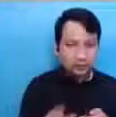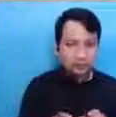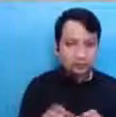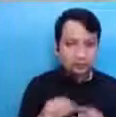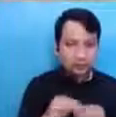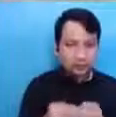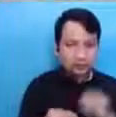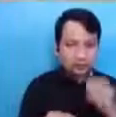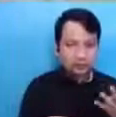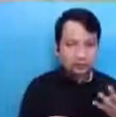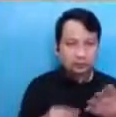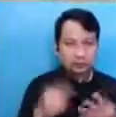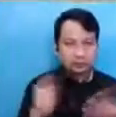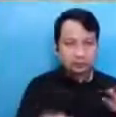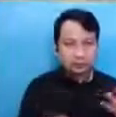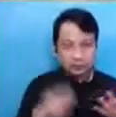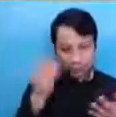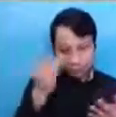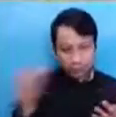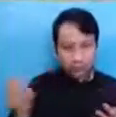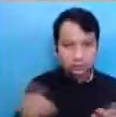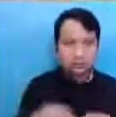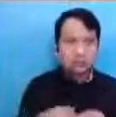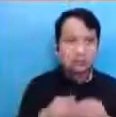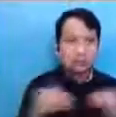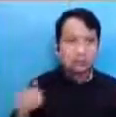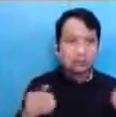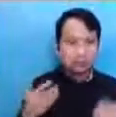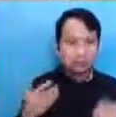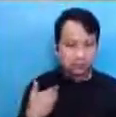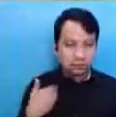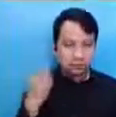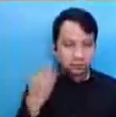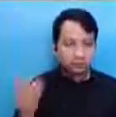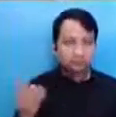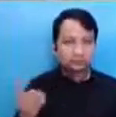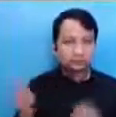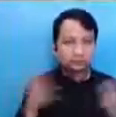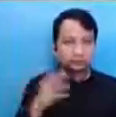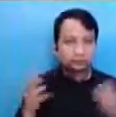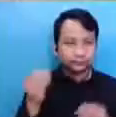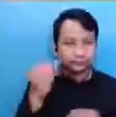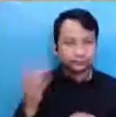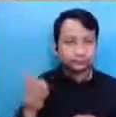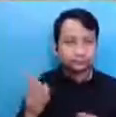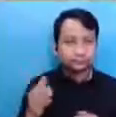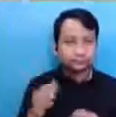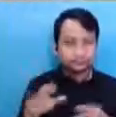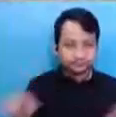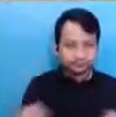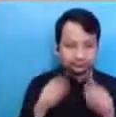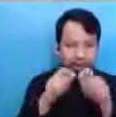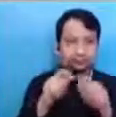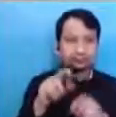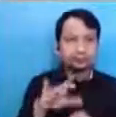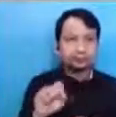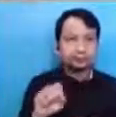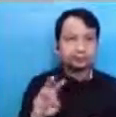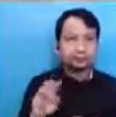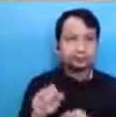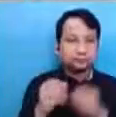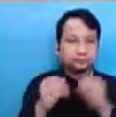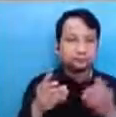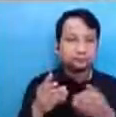4. Sapagkat posible po na napinsala din ng mga cell towers doon sa area. At ito ngayon po